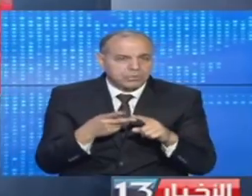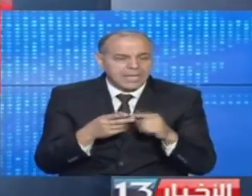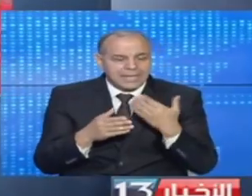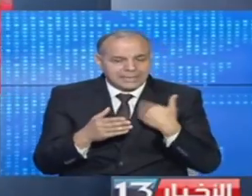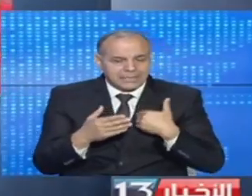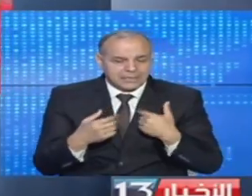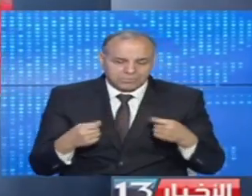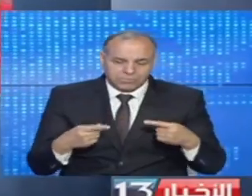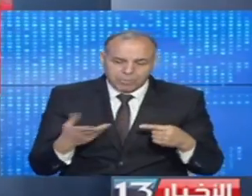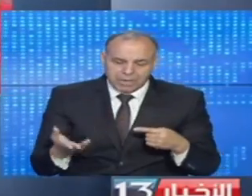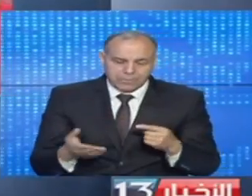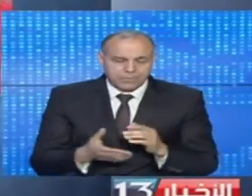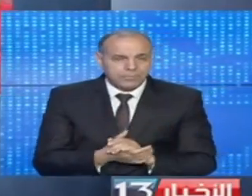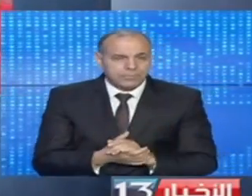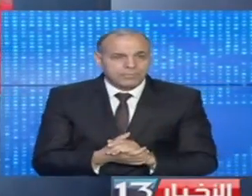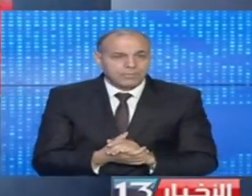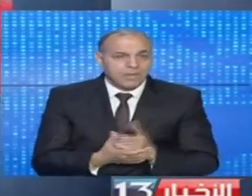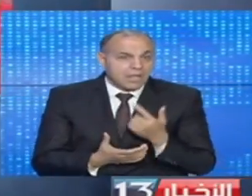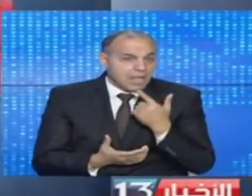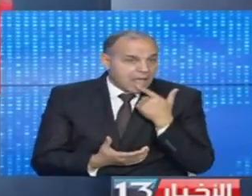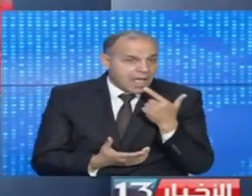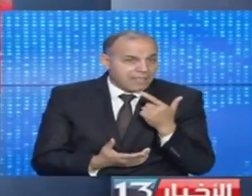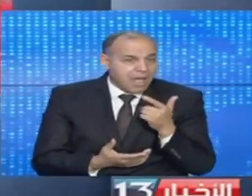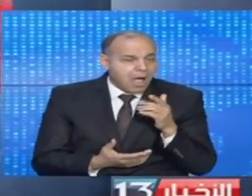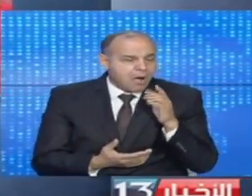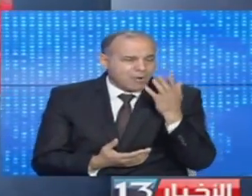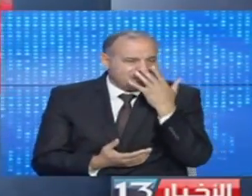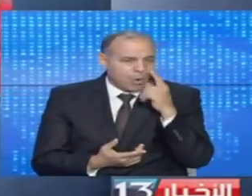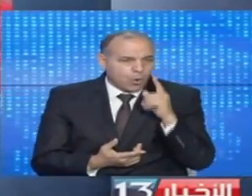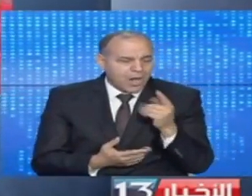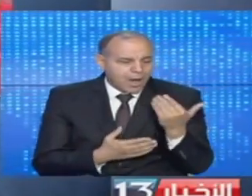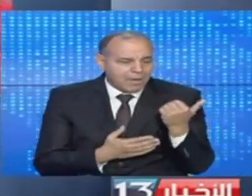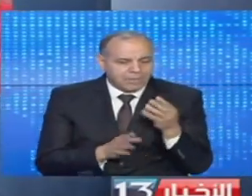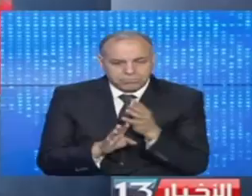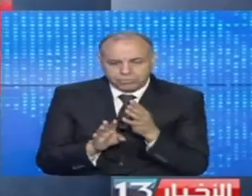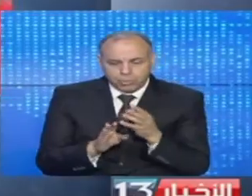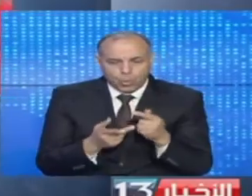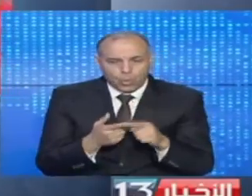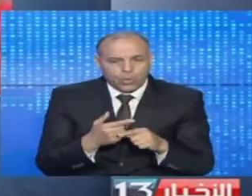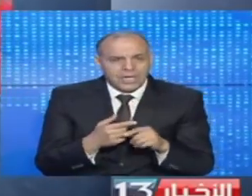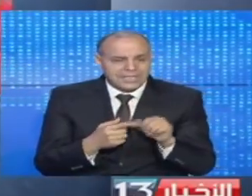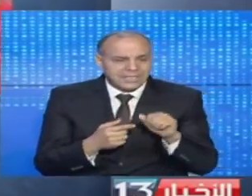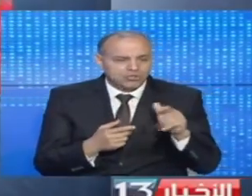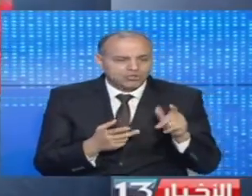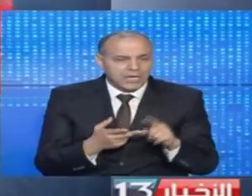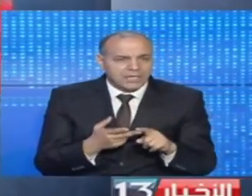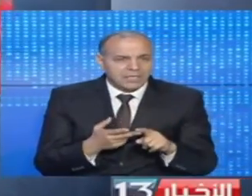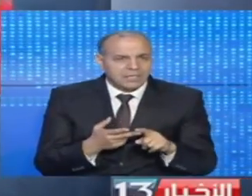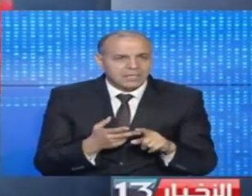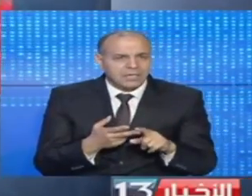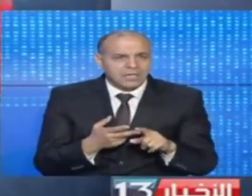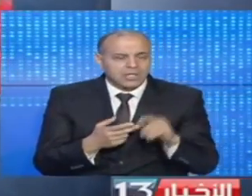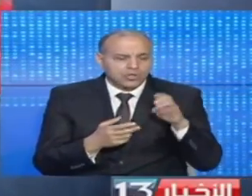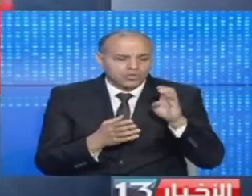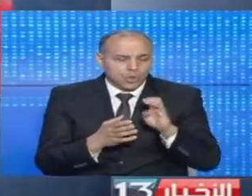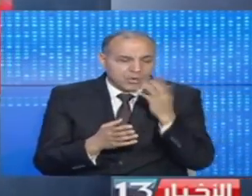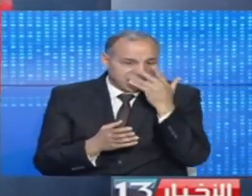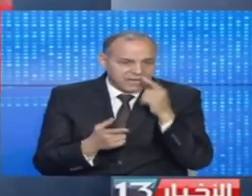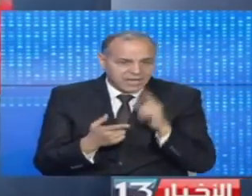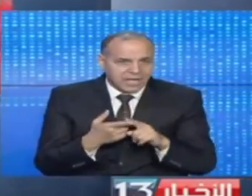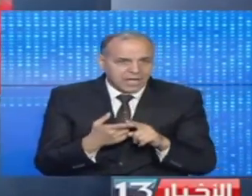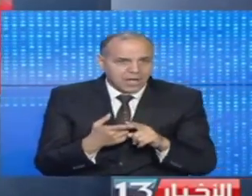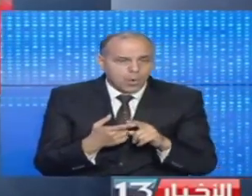الرياضيه التونسي وكان وترى قد عزز في السابق صفوف كل من سان شاين ستارز الجنوب افريقي